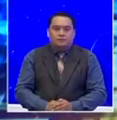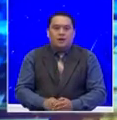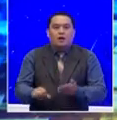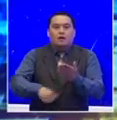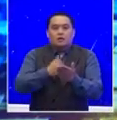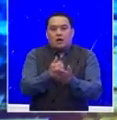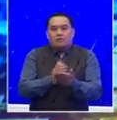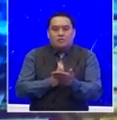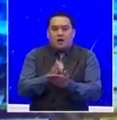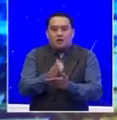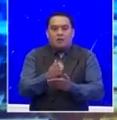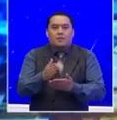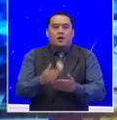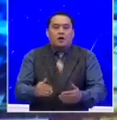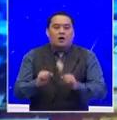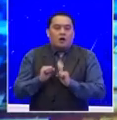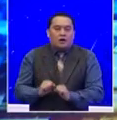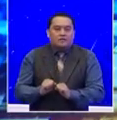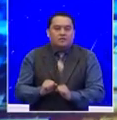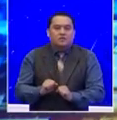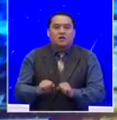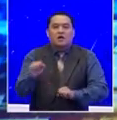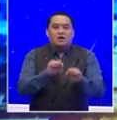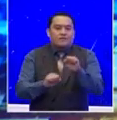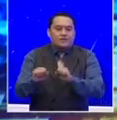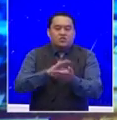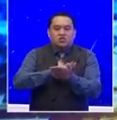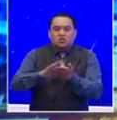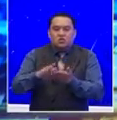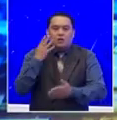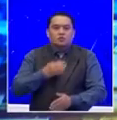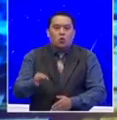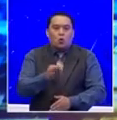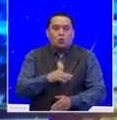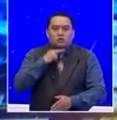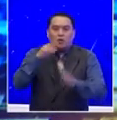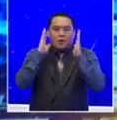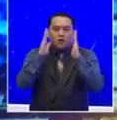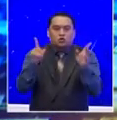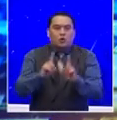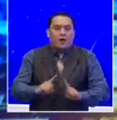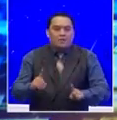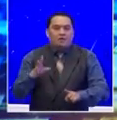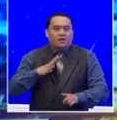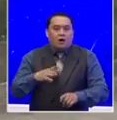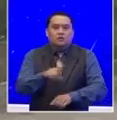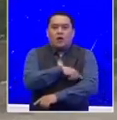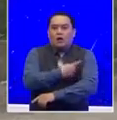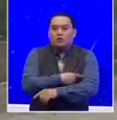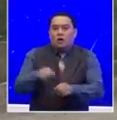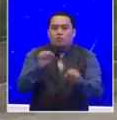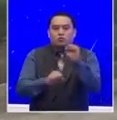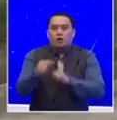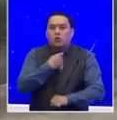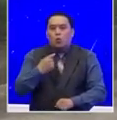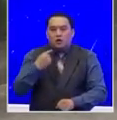Приоритетным направлением в профилактике коронавируса остается дезинфекция. В Алматинской области ей уделяется особое внимание. Так, санитарной